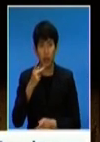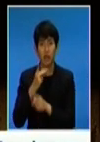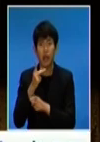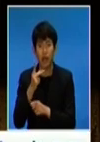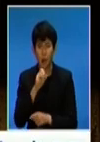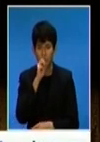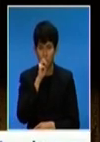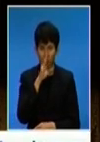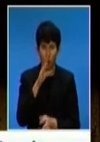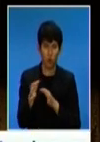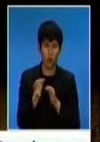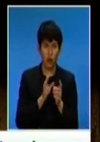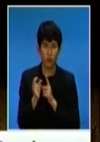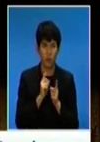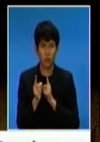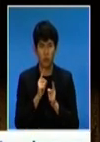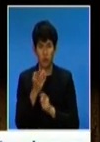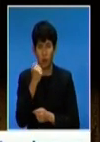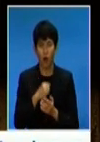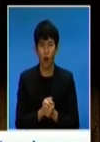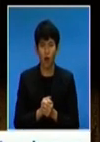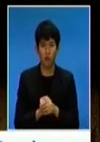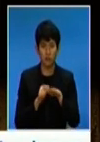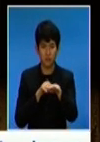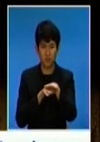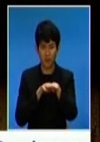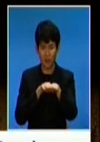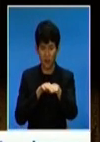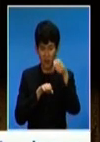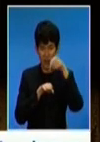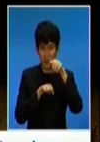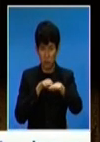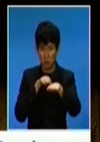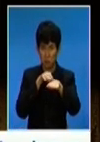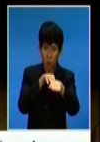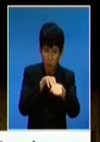ออกมาพูดทันทีว่าไอ้รถคันหลังชนท้ายแต่กล้อง